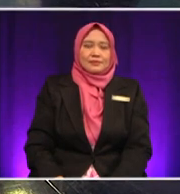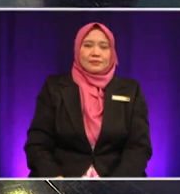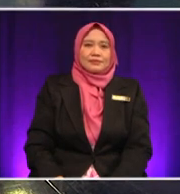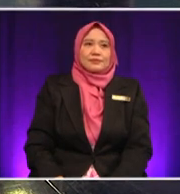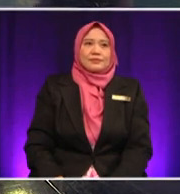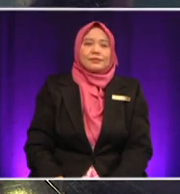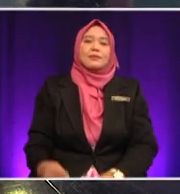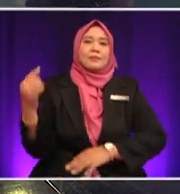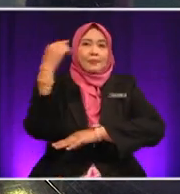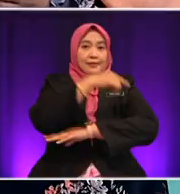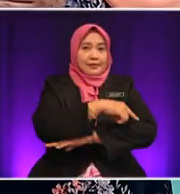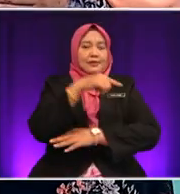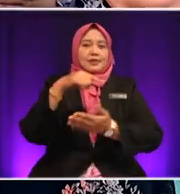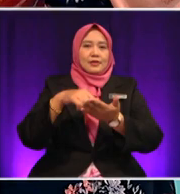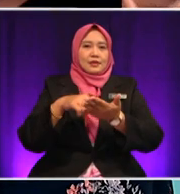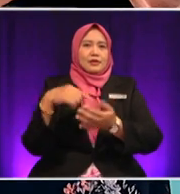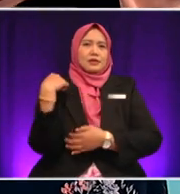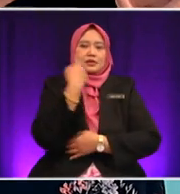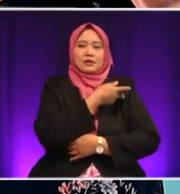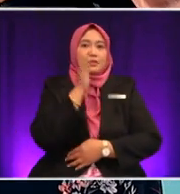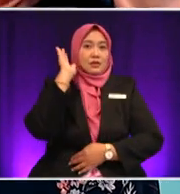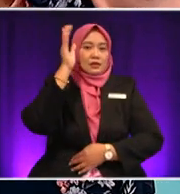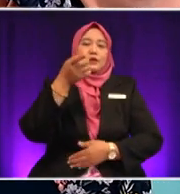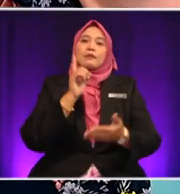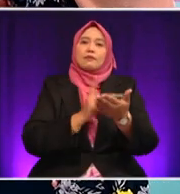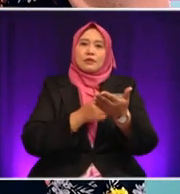hari ini kita nak berbincang sebenarnya